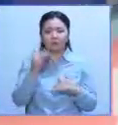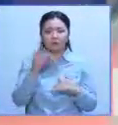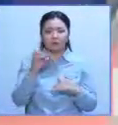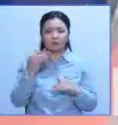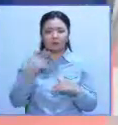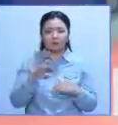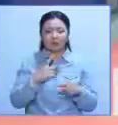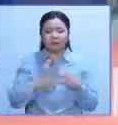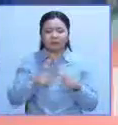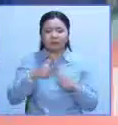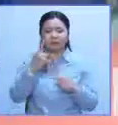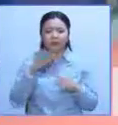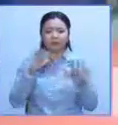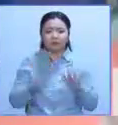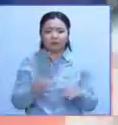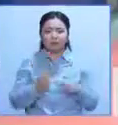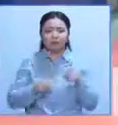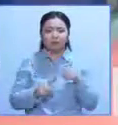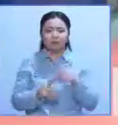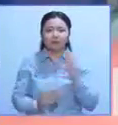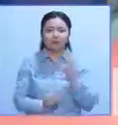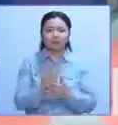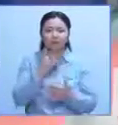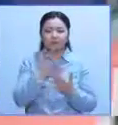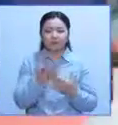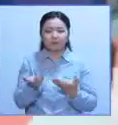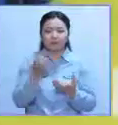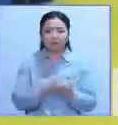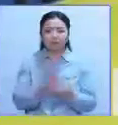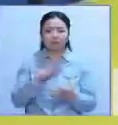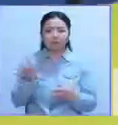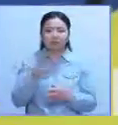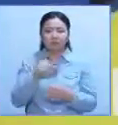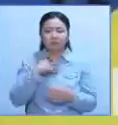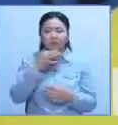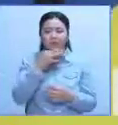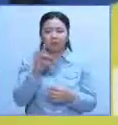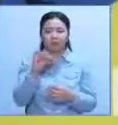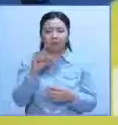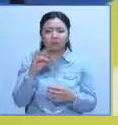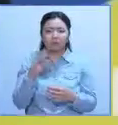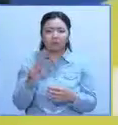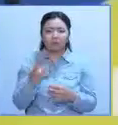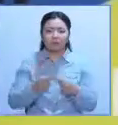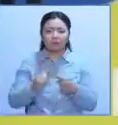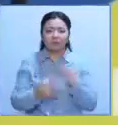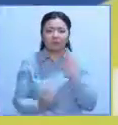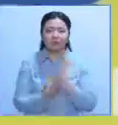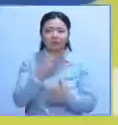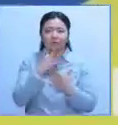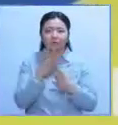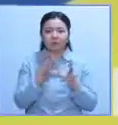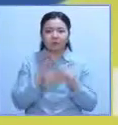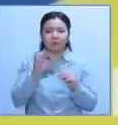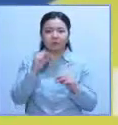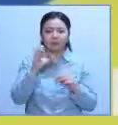орын алдым. Жарыс жоғары деңгейде ұйымдастырылған. Қарсыластар өте мықты. Турнир аясында Қазақстан төрешілерінің халықаралық